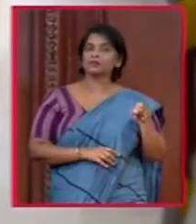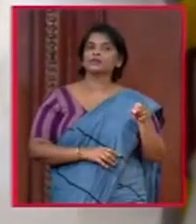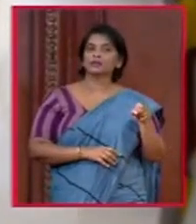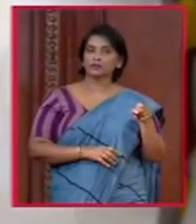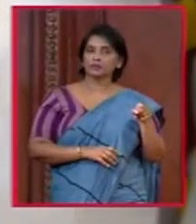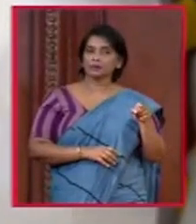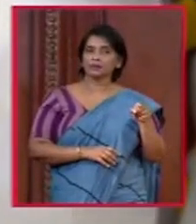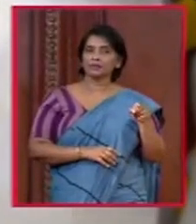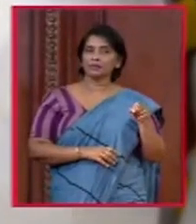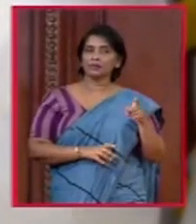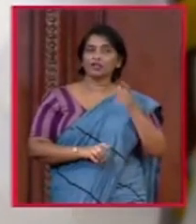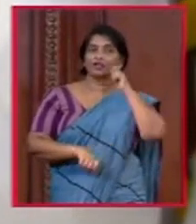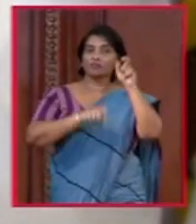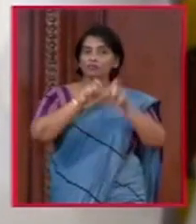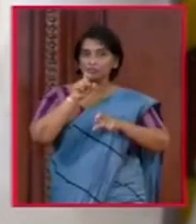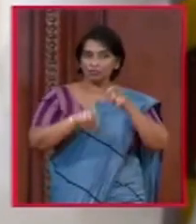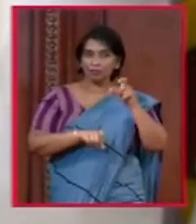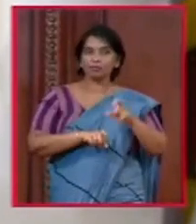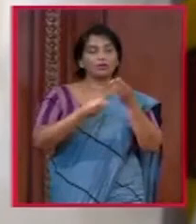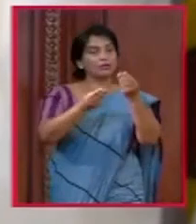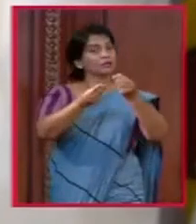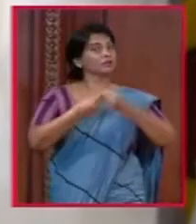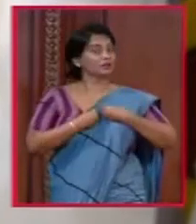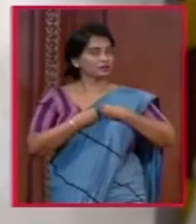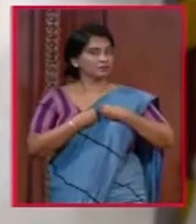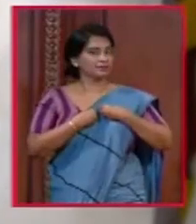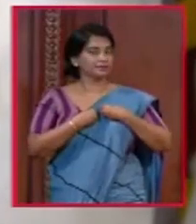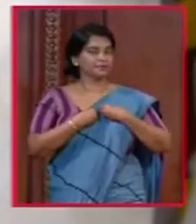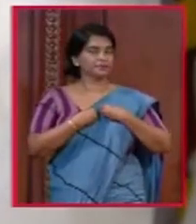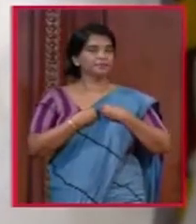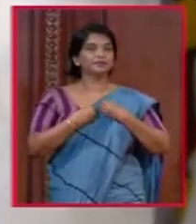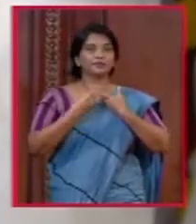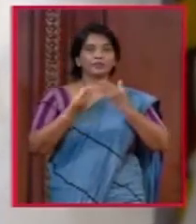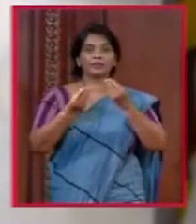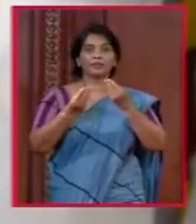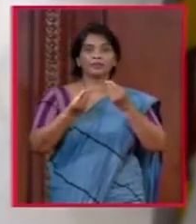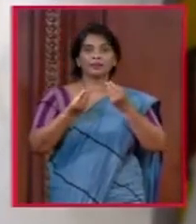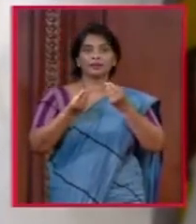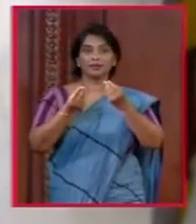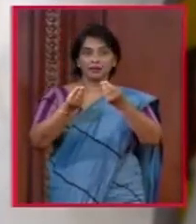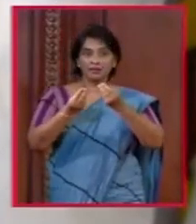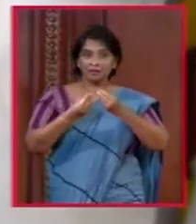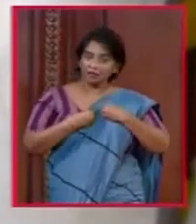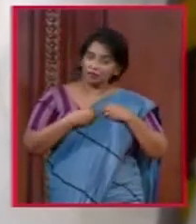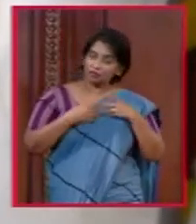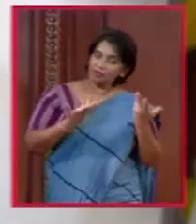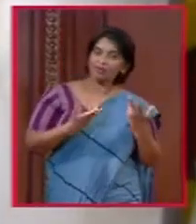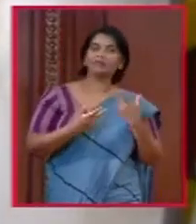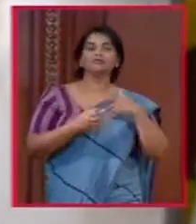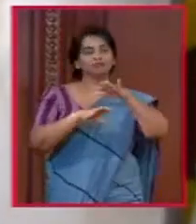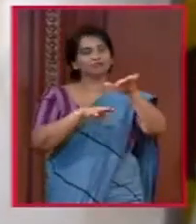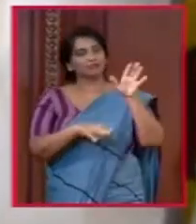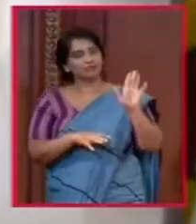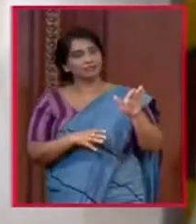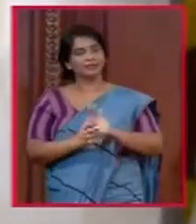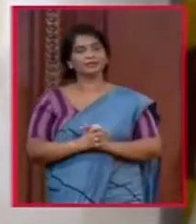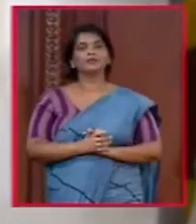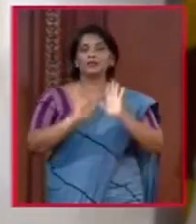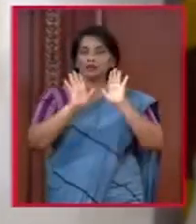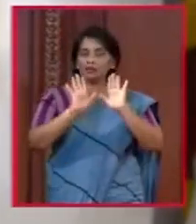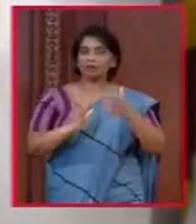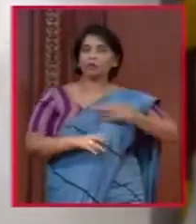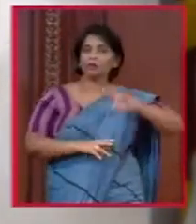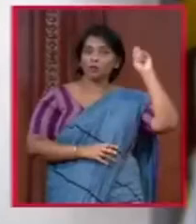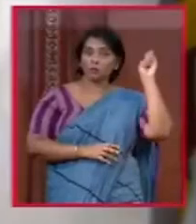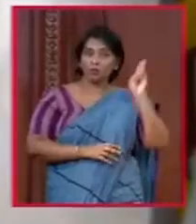සඳහා ජනතාව ඡන්දය මට ලබා දීලා තිබෙනවා. මට ලබා නුදුන් ඡන්ද ප්‍රමාණිකුත් තිබෙනවා. එනිසා